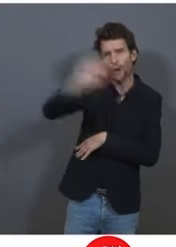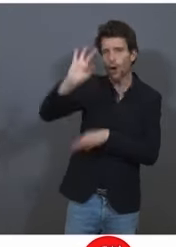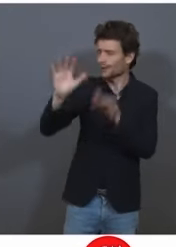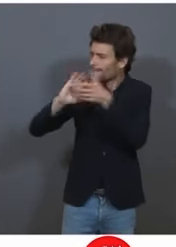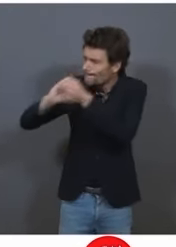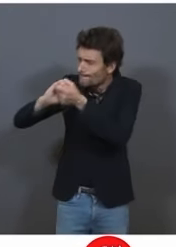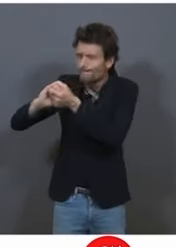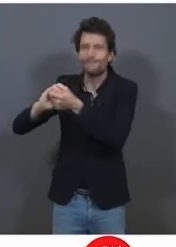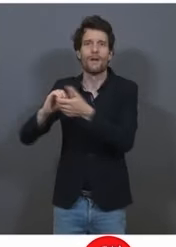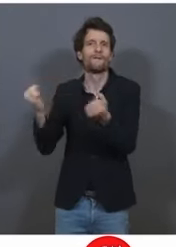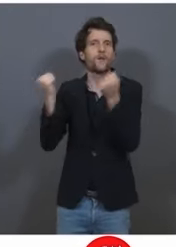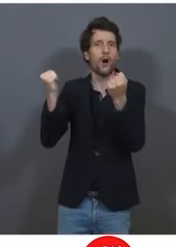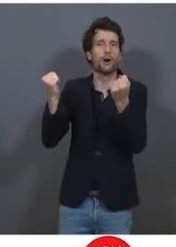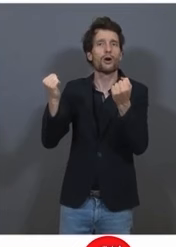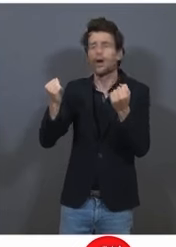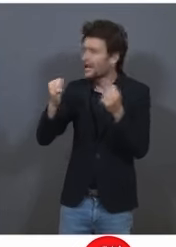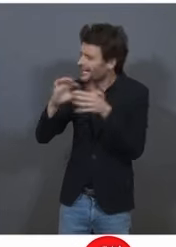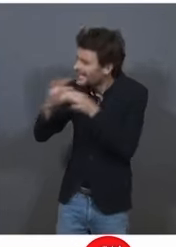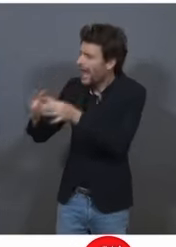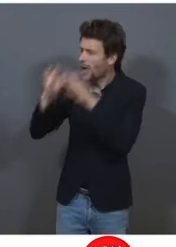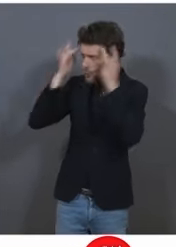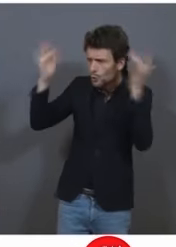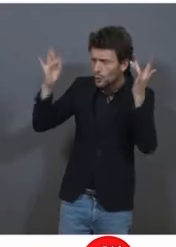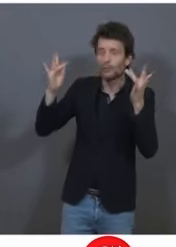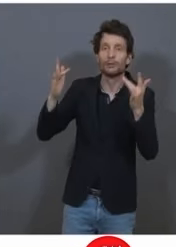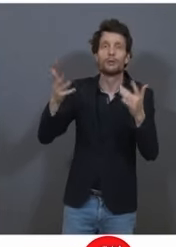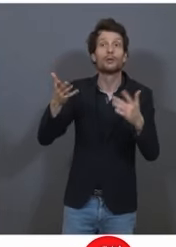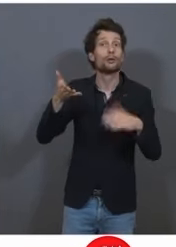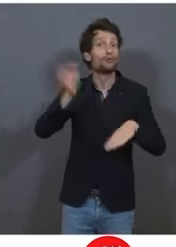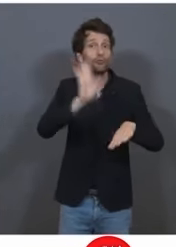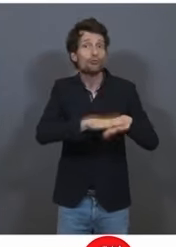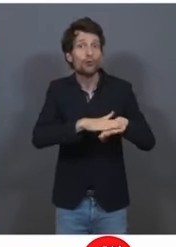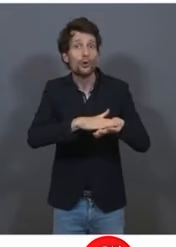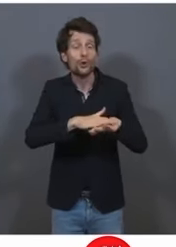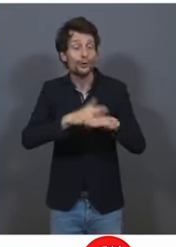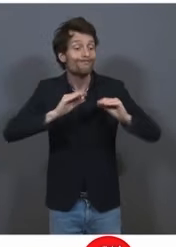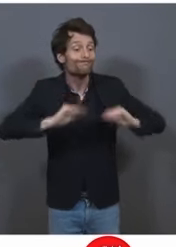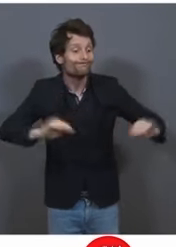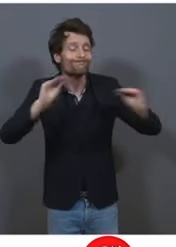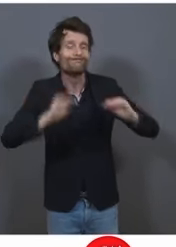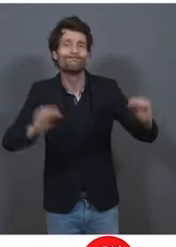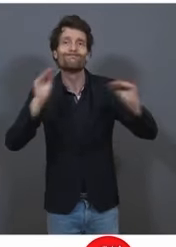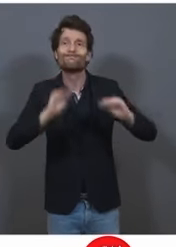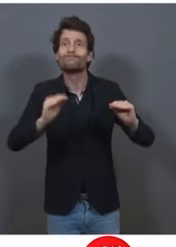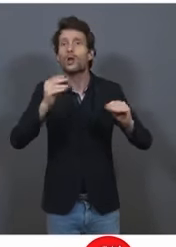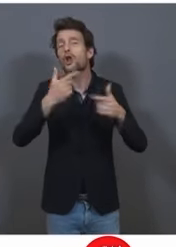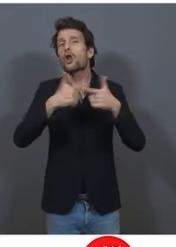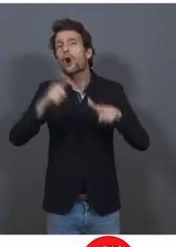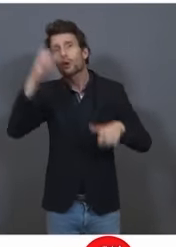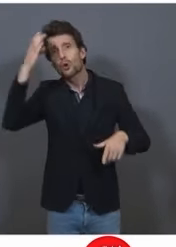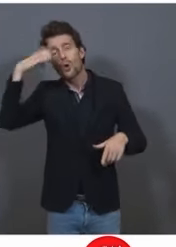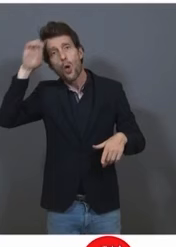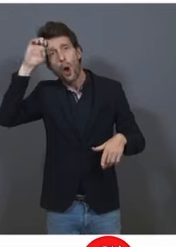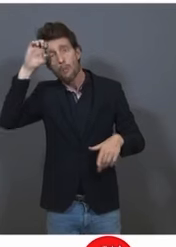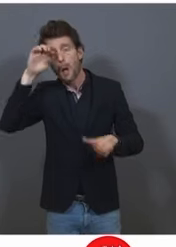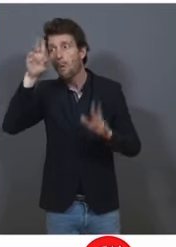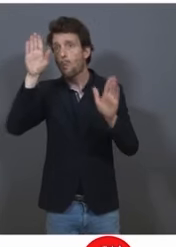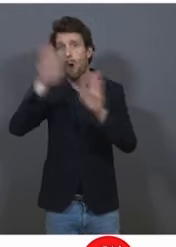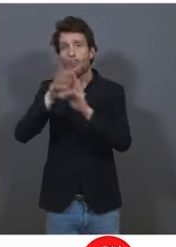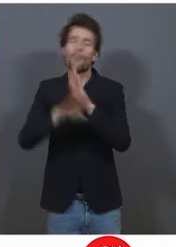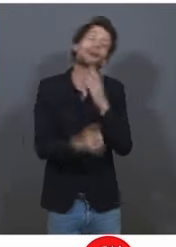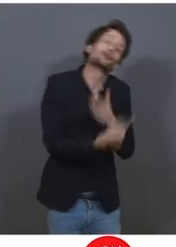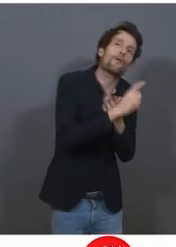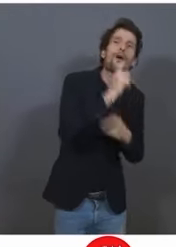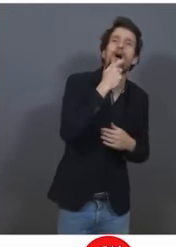lien culturel entre nos deux pays, mais l'enseignement des langues européennes se détériore si l'on accepte l'anglais.